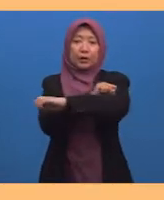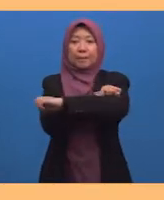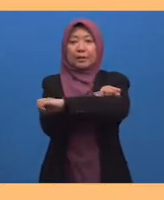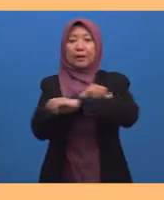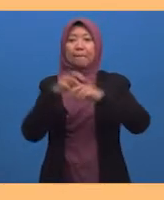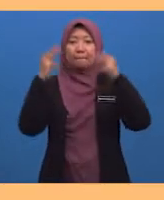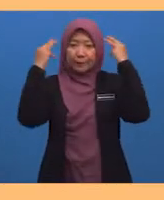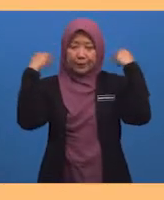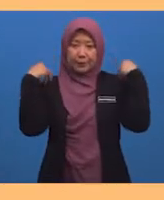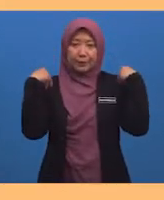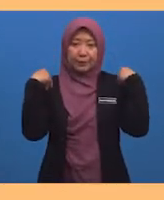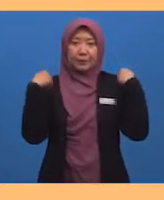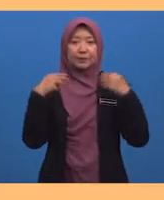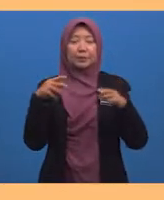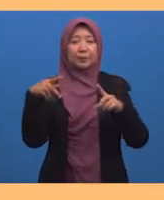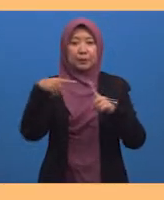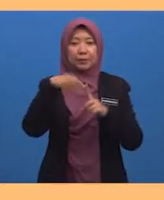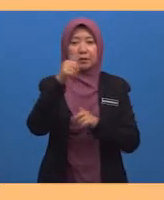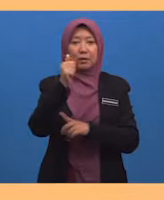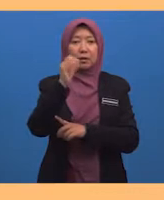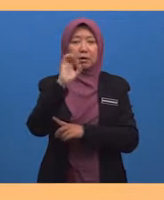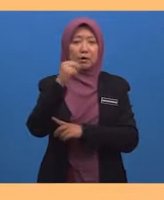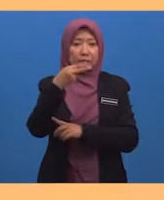diberikan kepada Aceh.